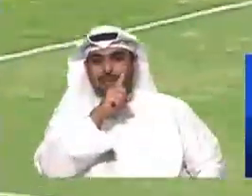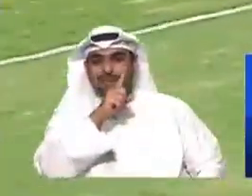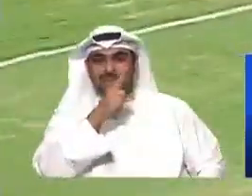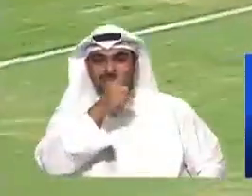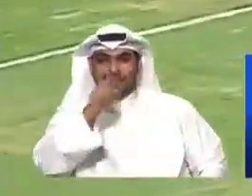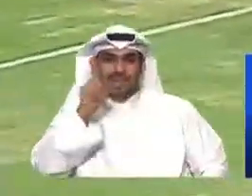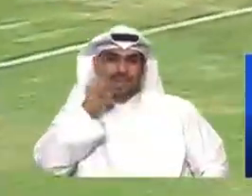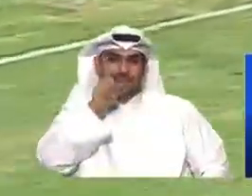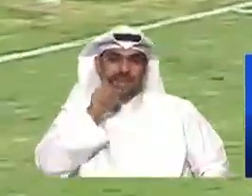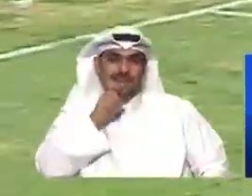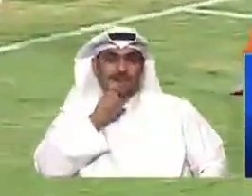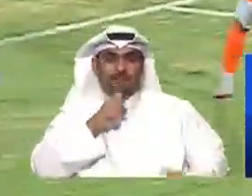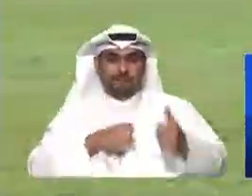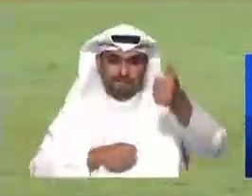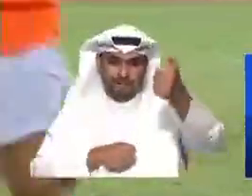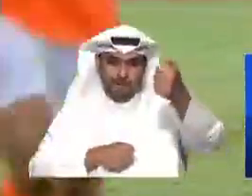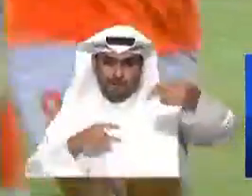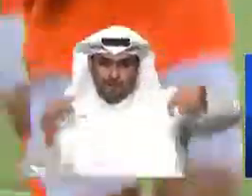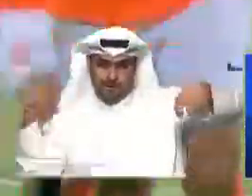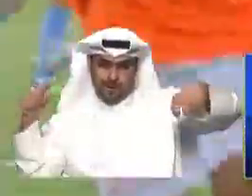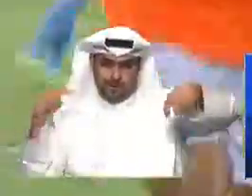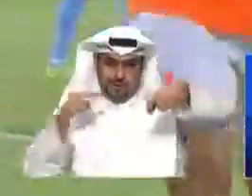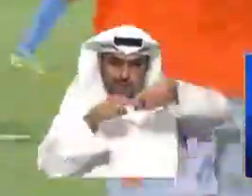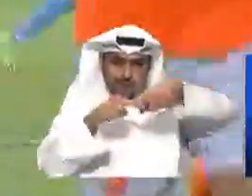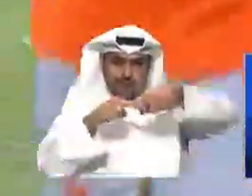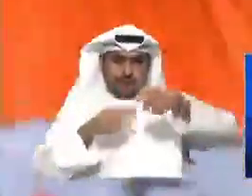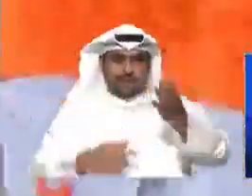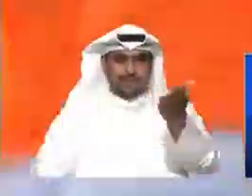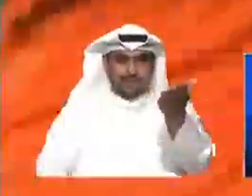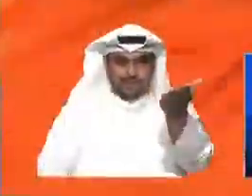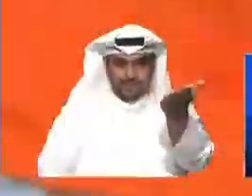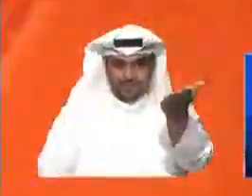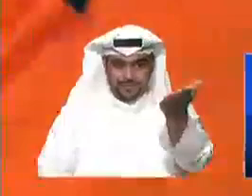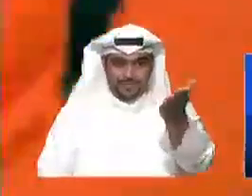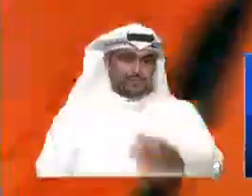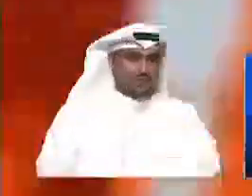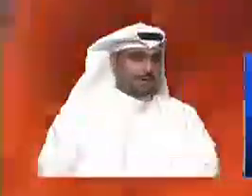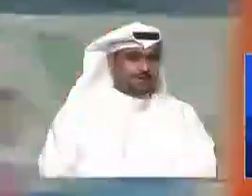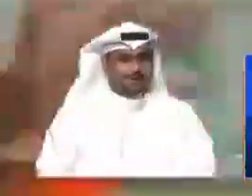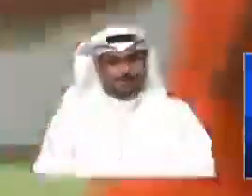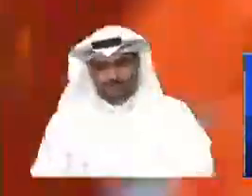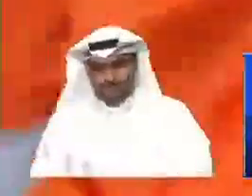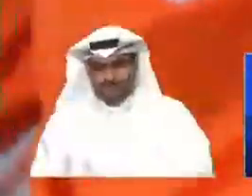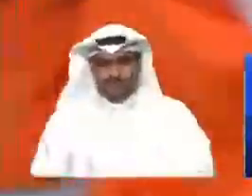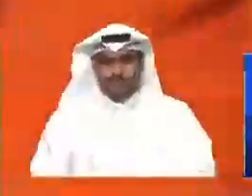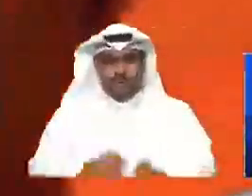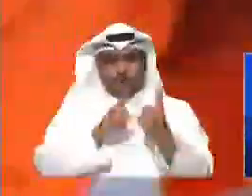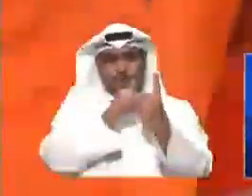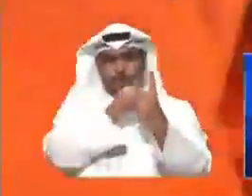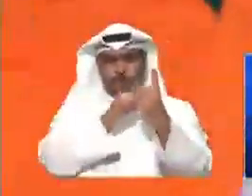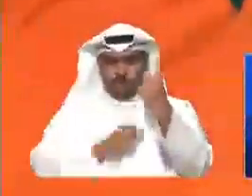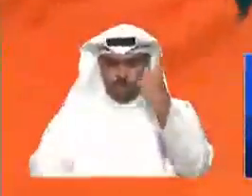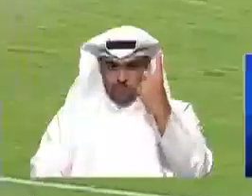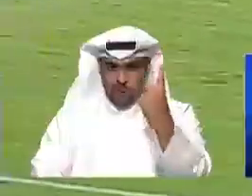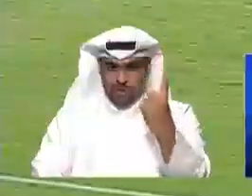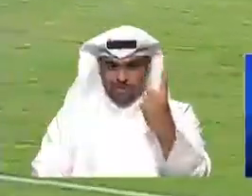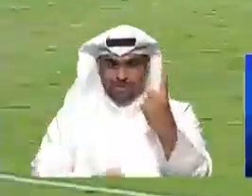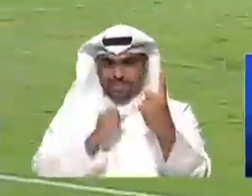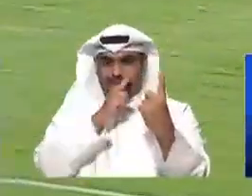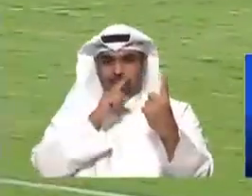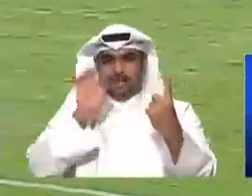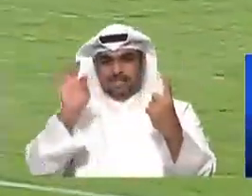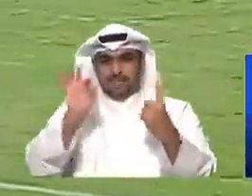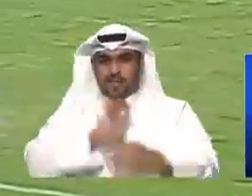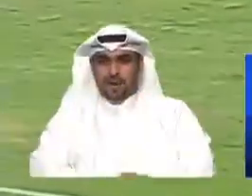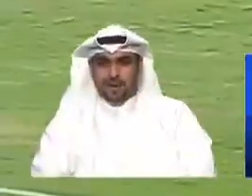طريق حمد الحربي وبرأسية متقنة حركت المياه الراكدة بالمواجهة وأشعلت المنافسة.